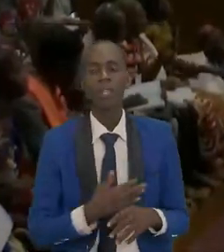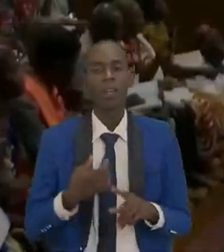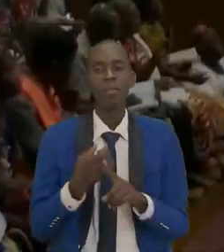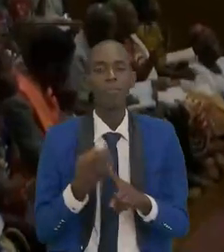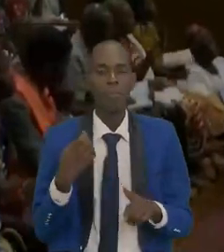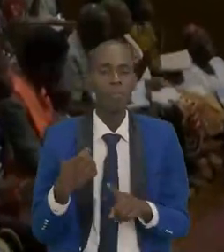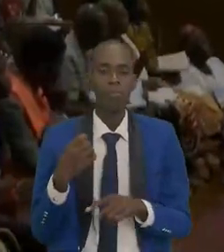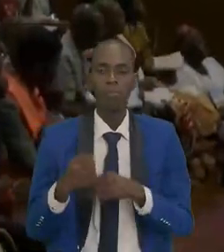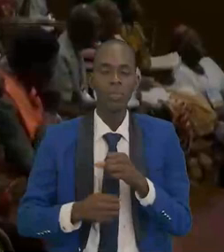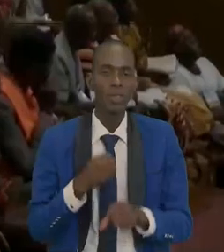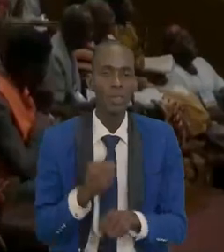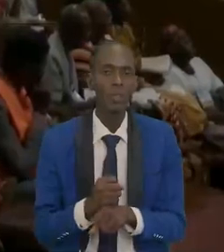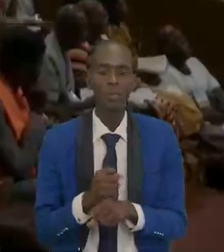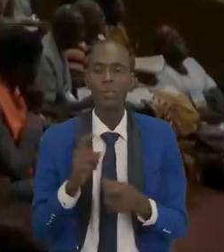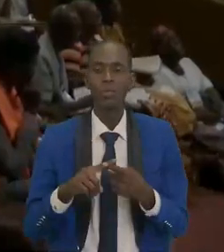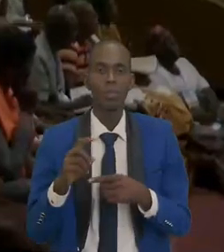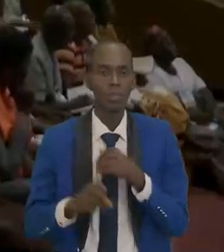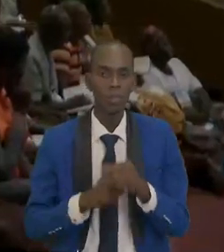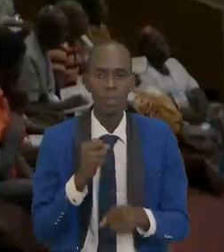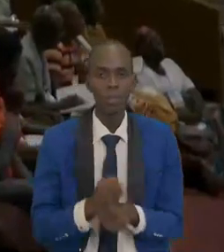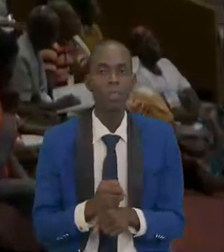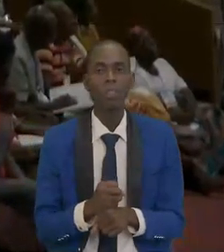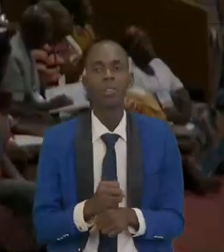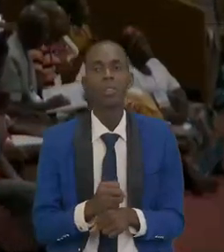Et de siècle en siècle,